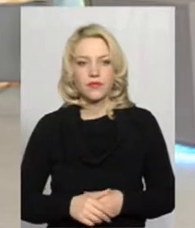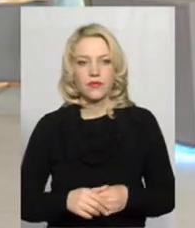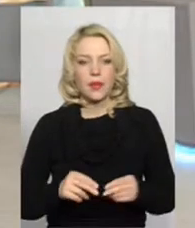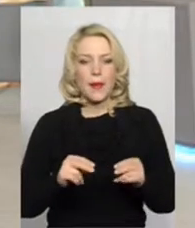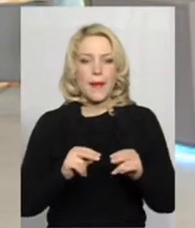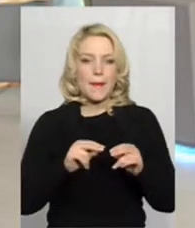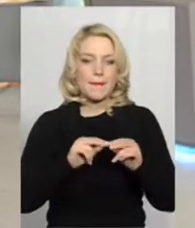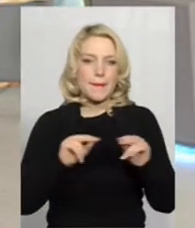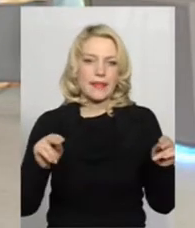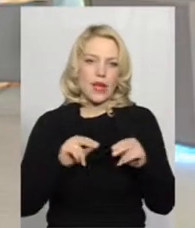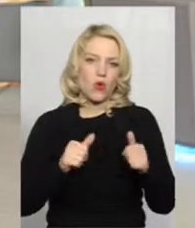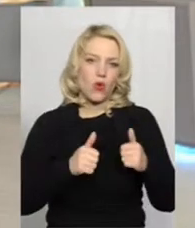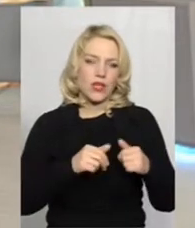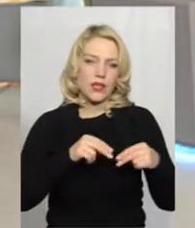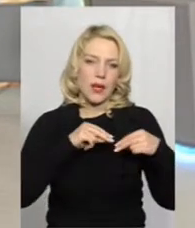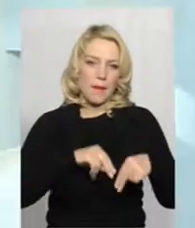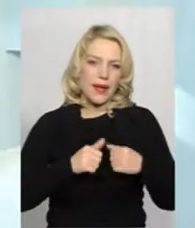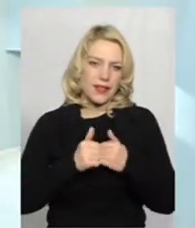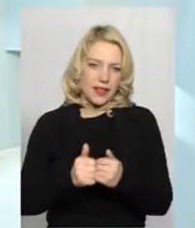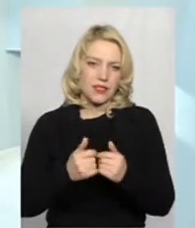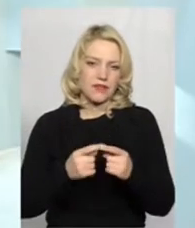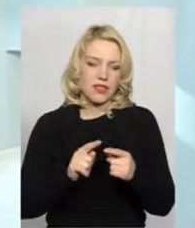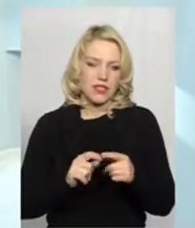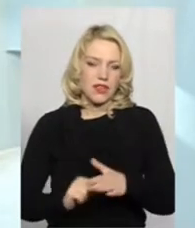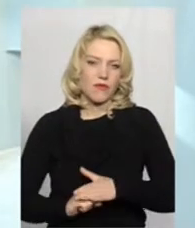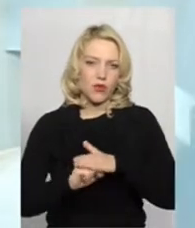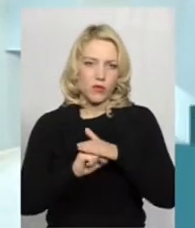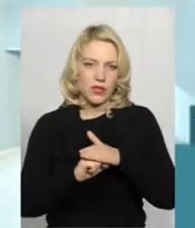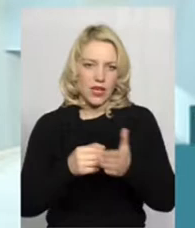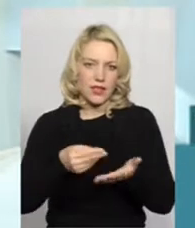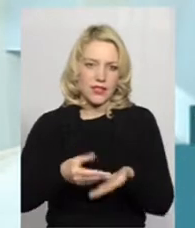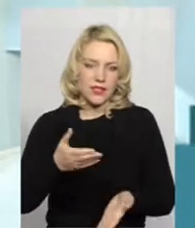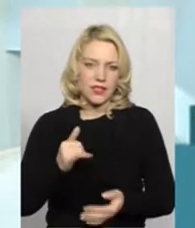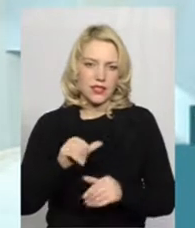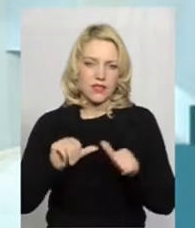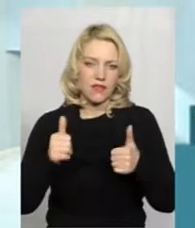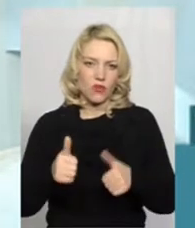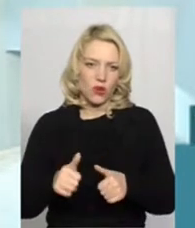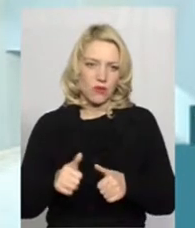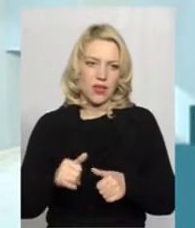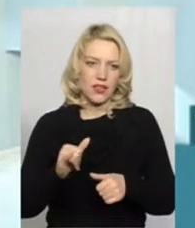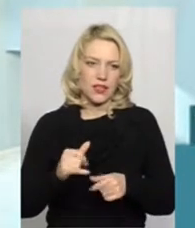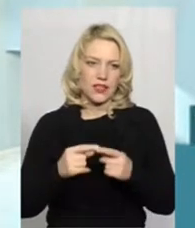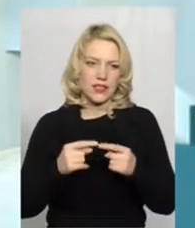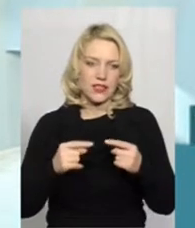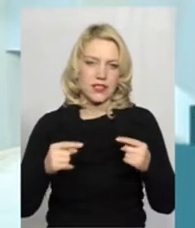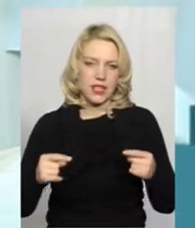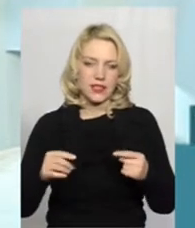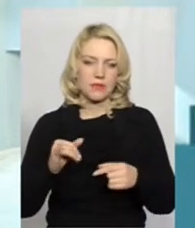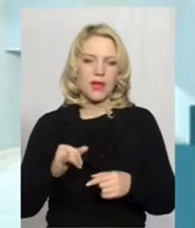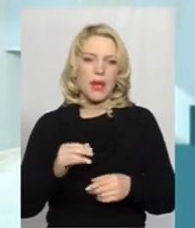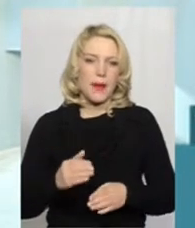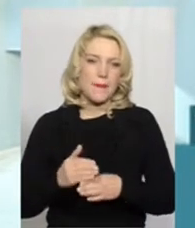Педагогіка партнерства – це основна фундаментальна цінність і форма, і засіб, і